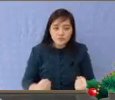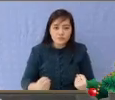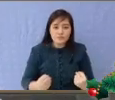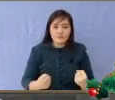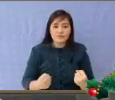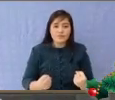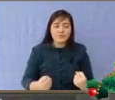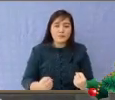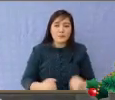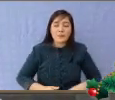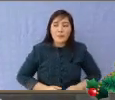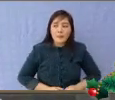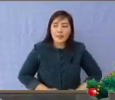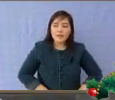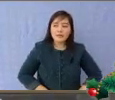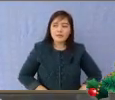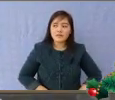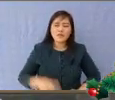eh.